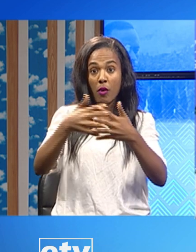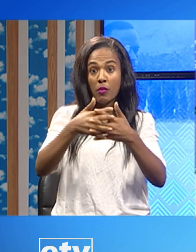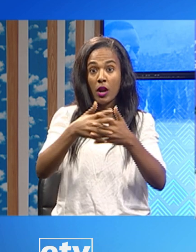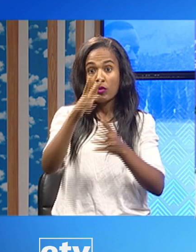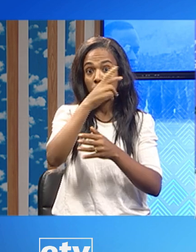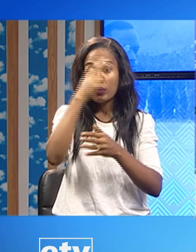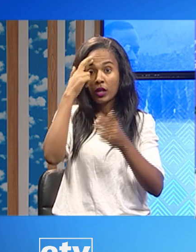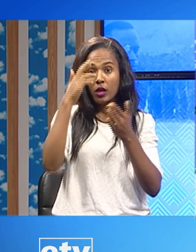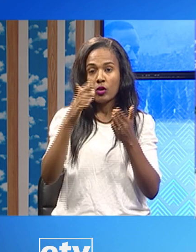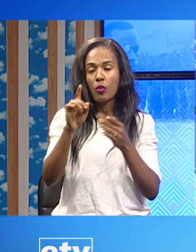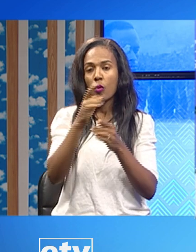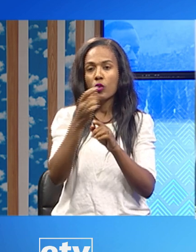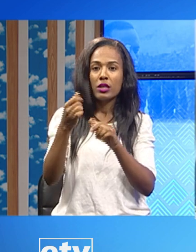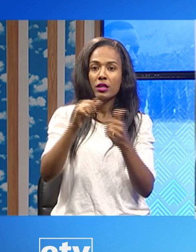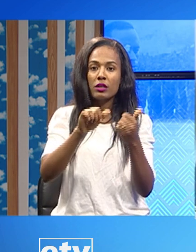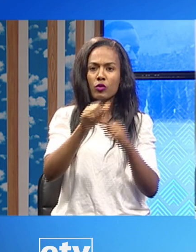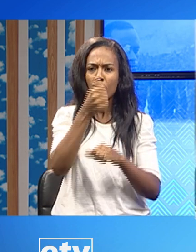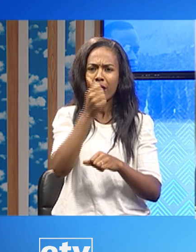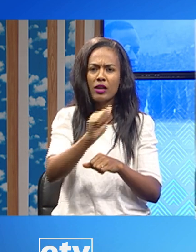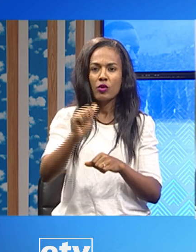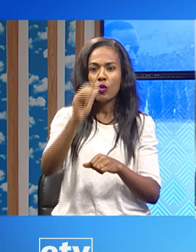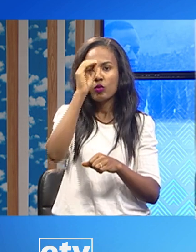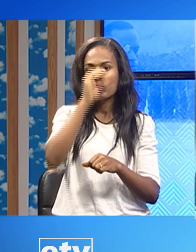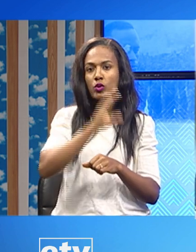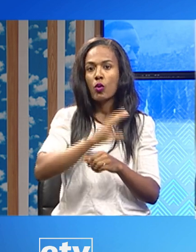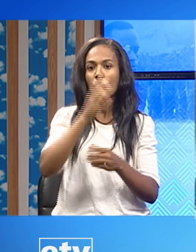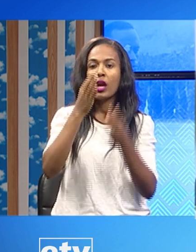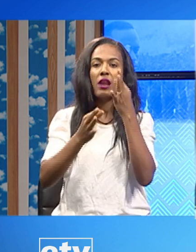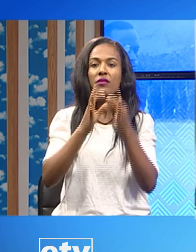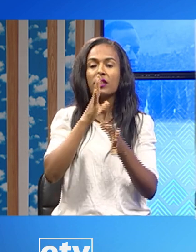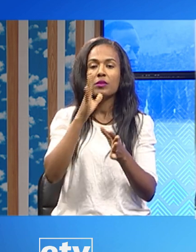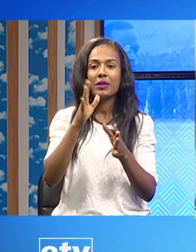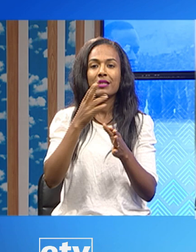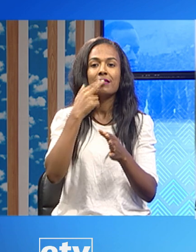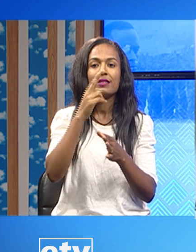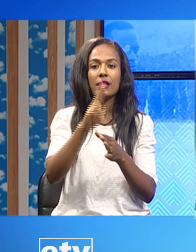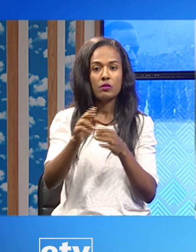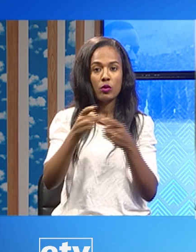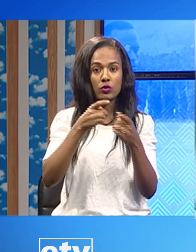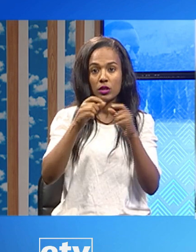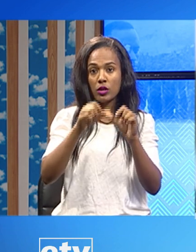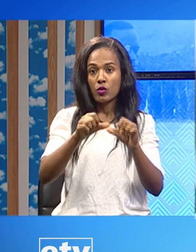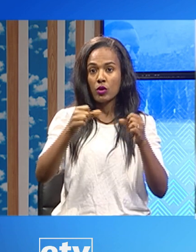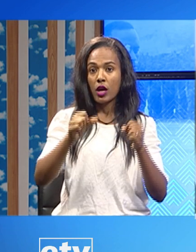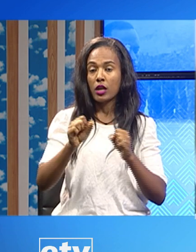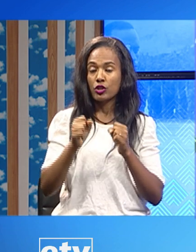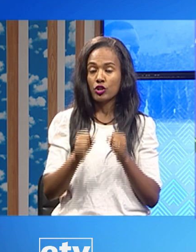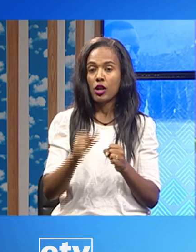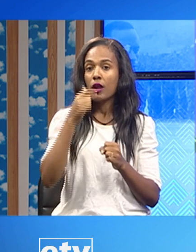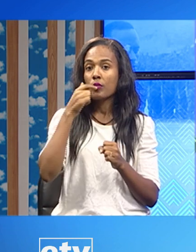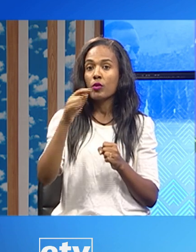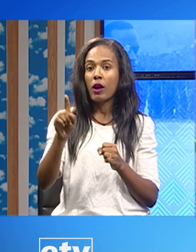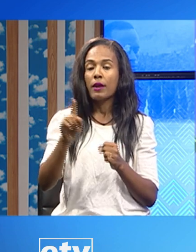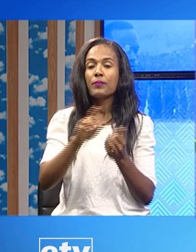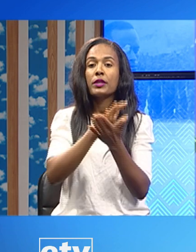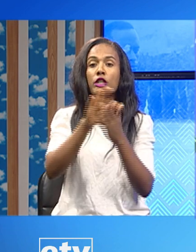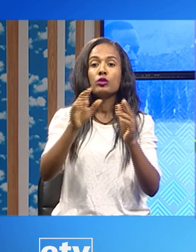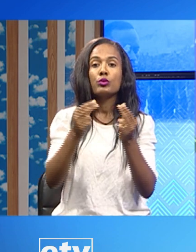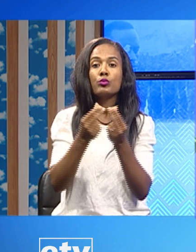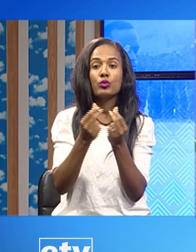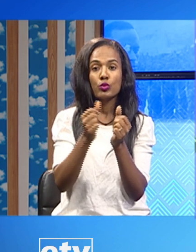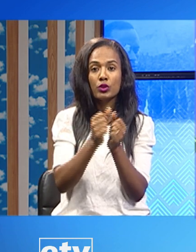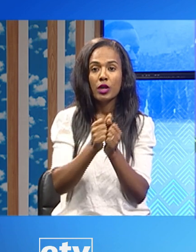ምክንያታዊ በሆነ መልኩ የተጠረጠረውን ማንኛውም ሰው ያለ ፍርድ ቤት ትዕዛዝ በቁጥጥር ስር እንዲውል ያደርግ ይችላል ነው ያሉት። ከሽብር ቡድኖች